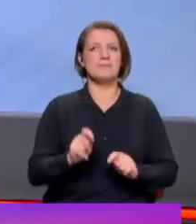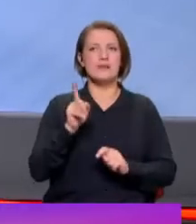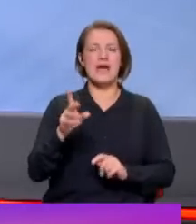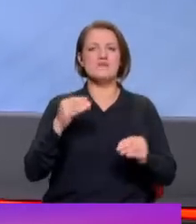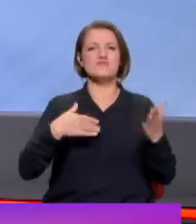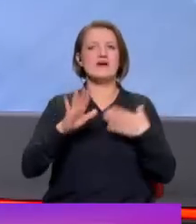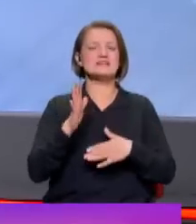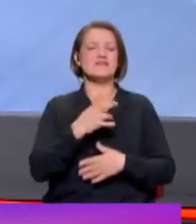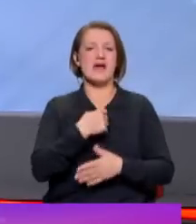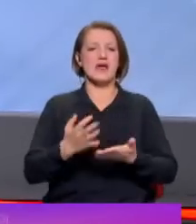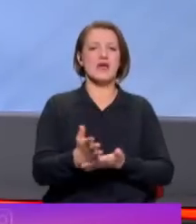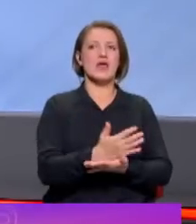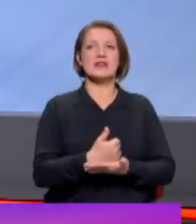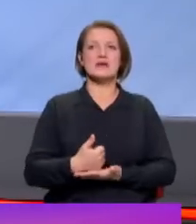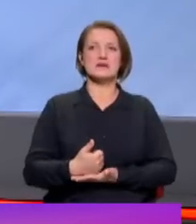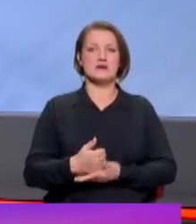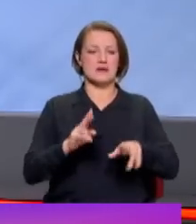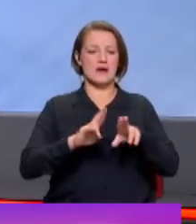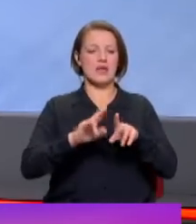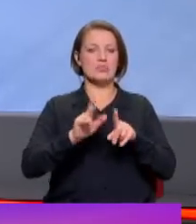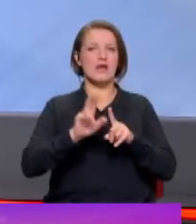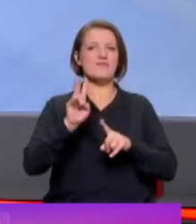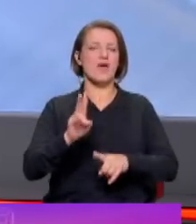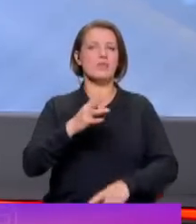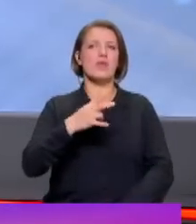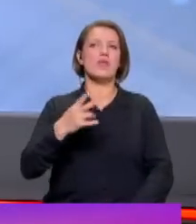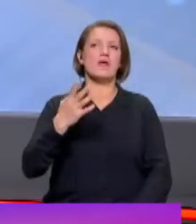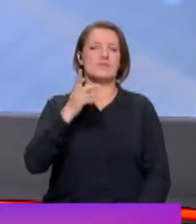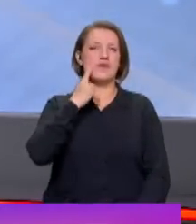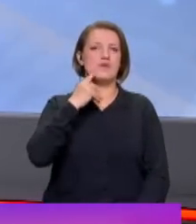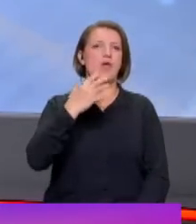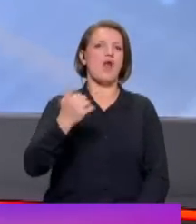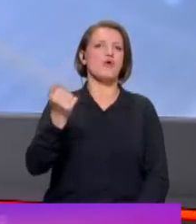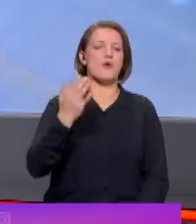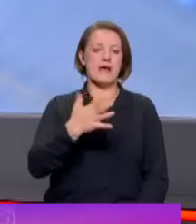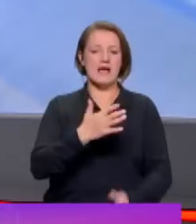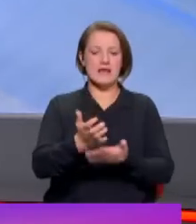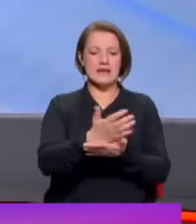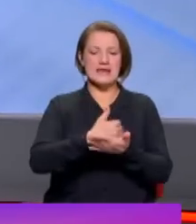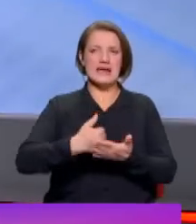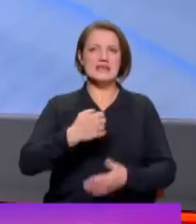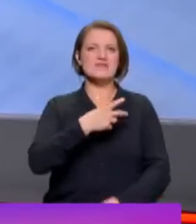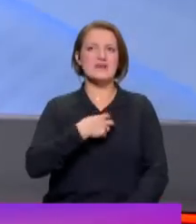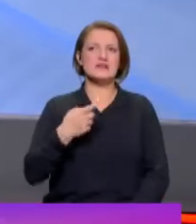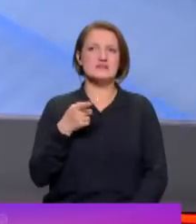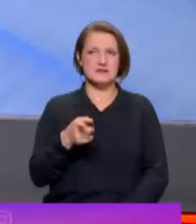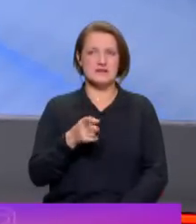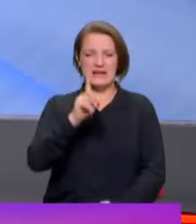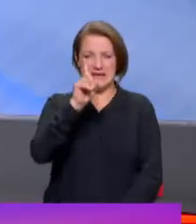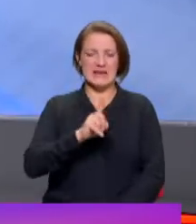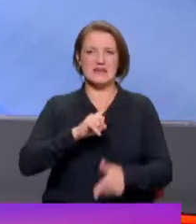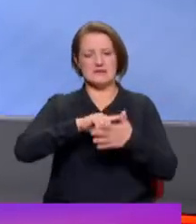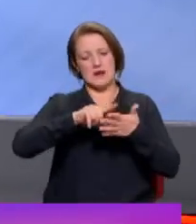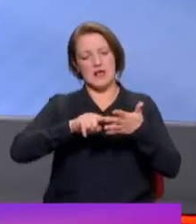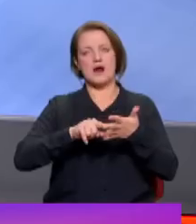vergi gelirini KDV'den sağlıyorlar mış e gelir vergisi de yanlış bilmiyorsam e ilk